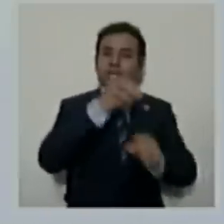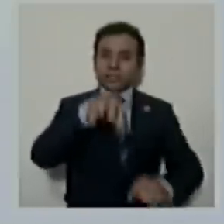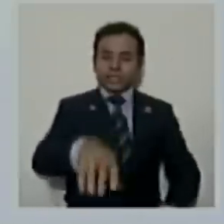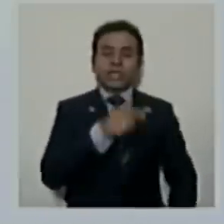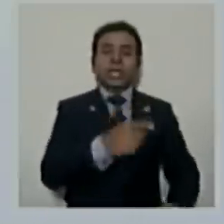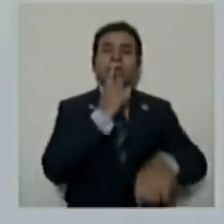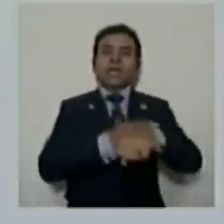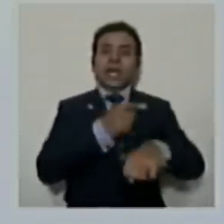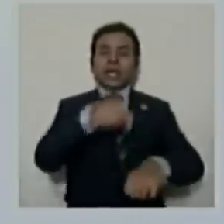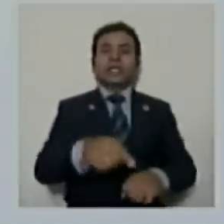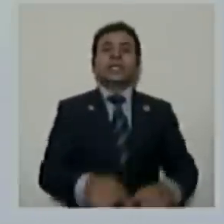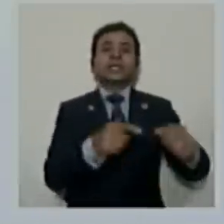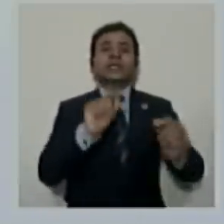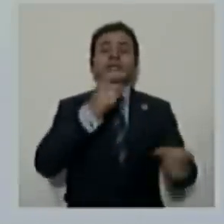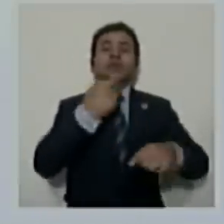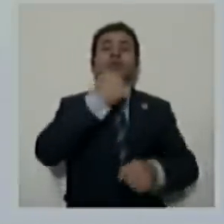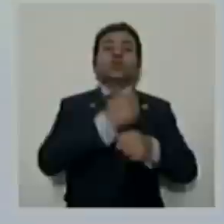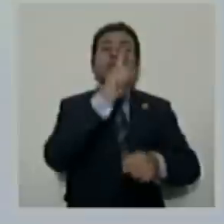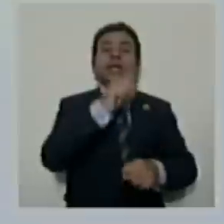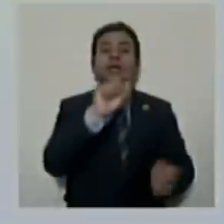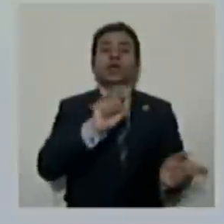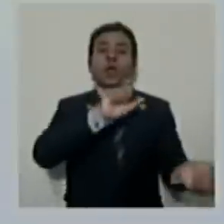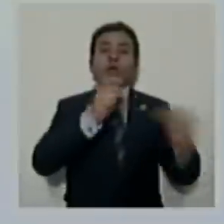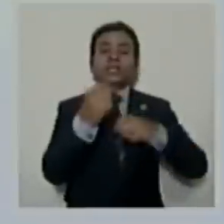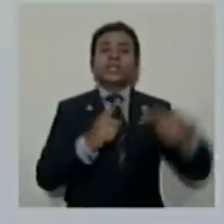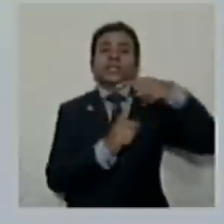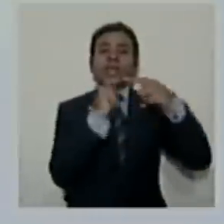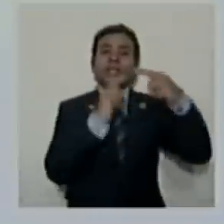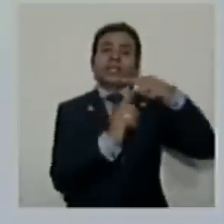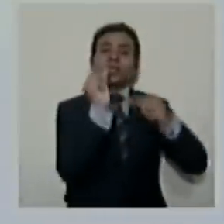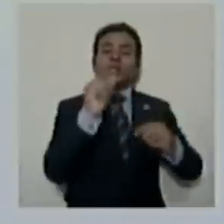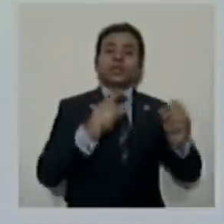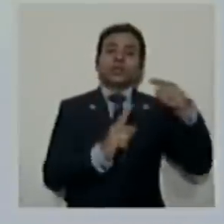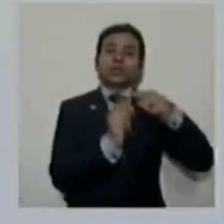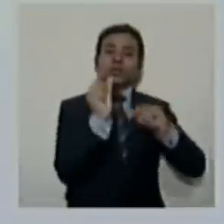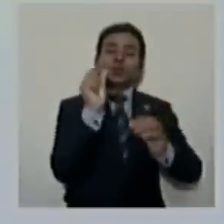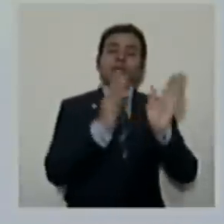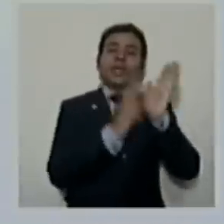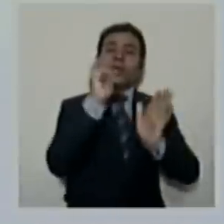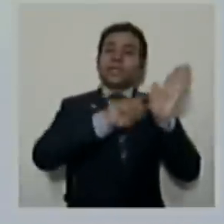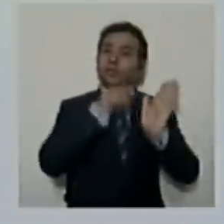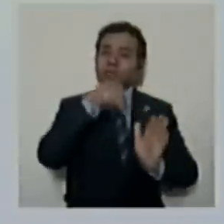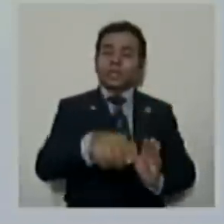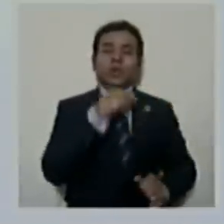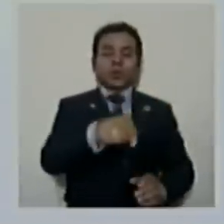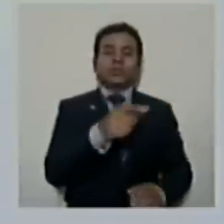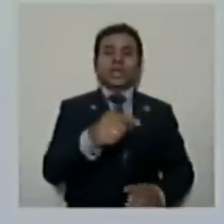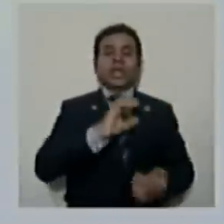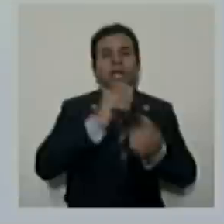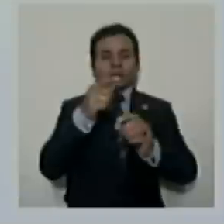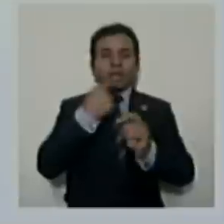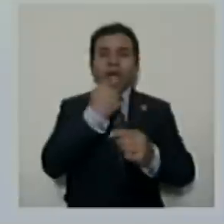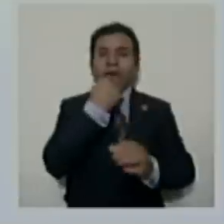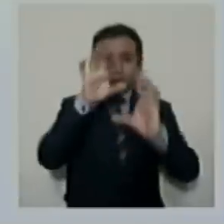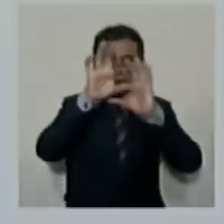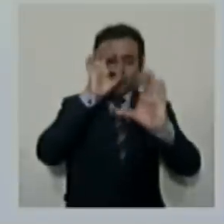আছে, ঢাকা শহরেও তারা তিতুমির কলেজে একটি বুথের মাধ্যমে স্যাম্পল গ্রহণ করে থাকে এবং তারাও আমরা সাহায্য চাইলে বাসায় যেয়েও